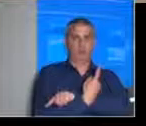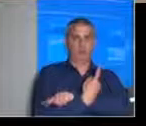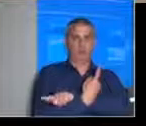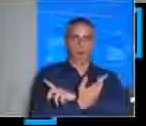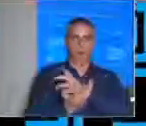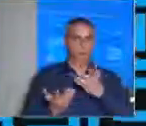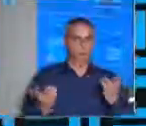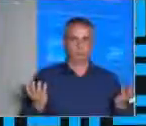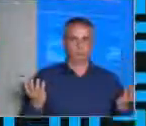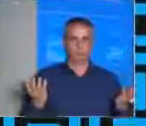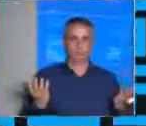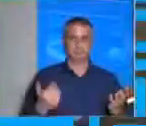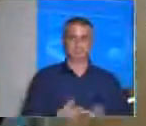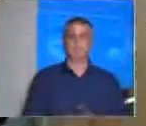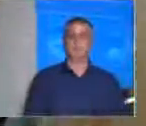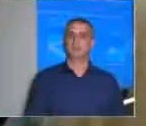sometimes the opposite.